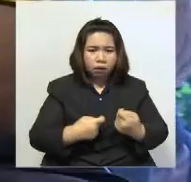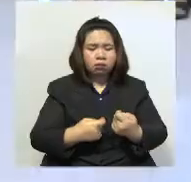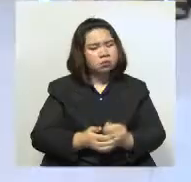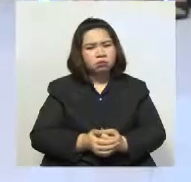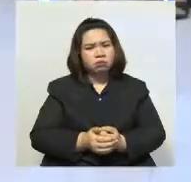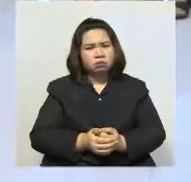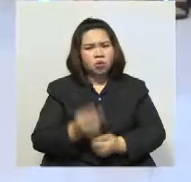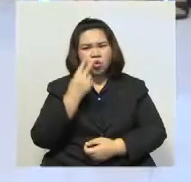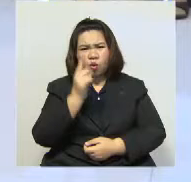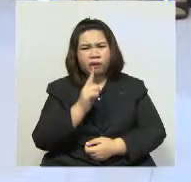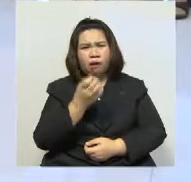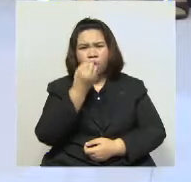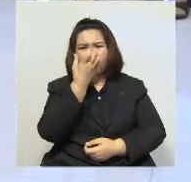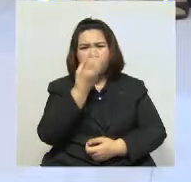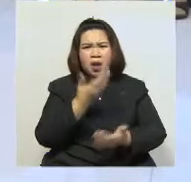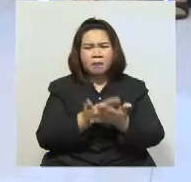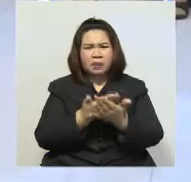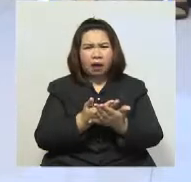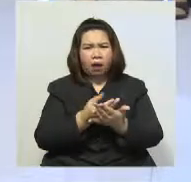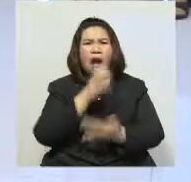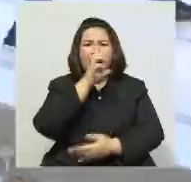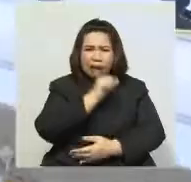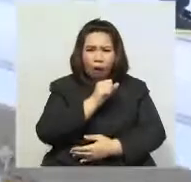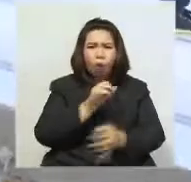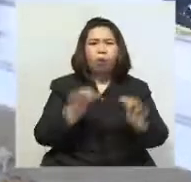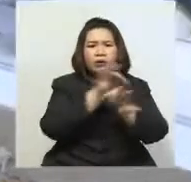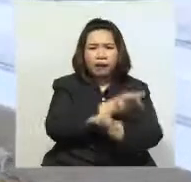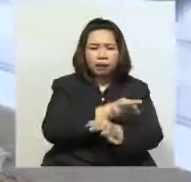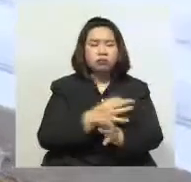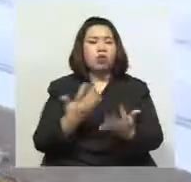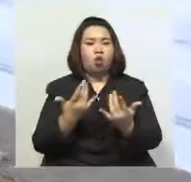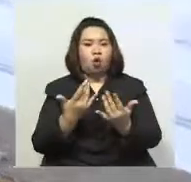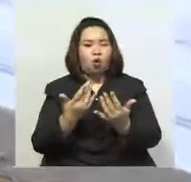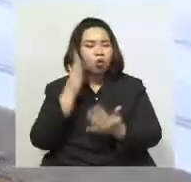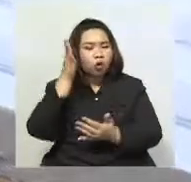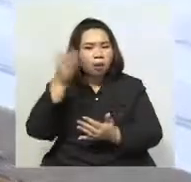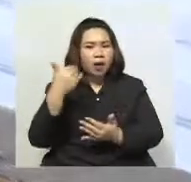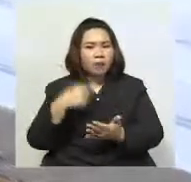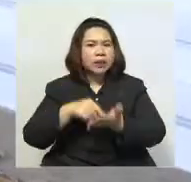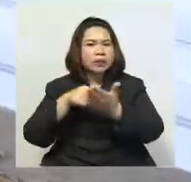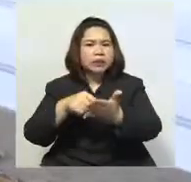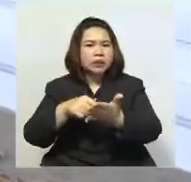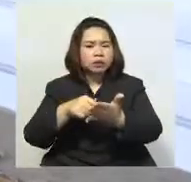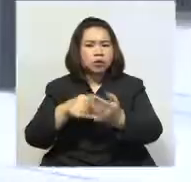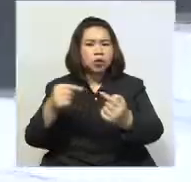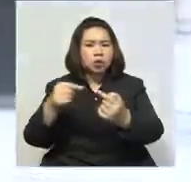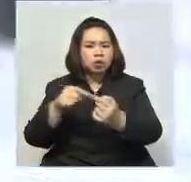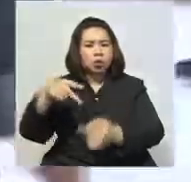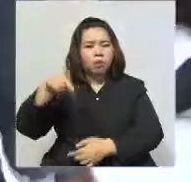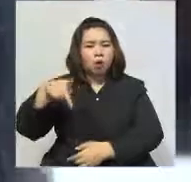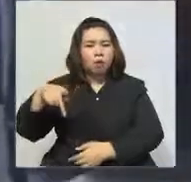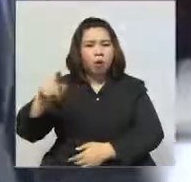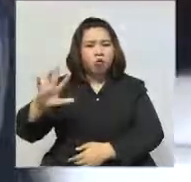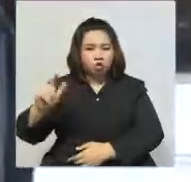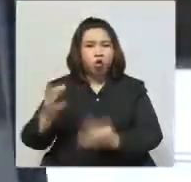ซึ่งมองว่าเป็นการนำดอกเบี้ยเหล่านี้ไปล้างหนี้เก่าโดยหลังจากนี้ตัวแทนครูจะเดินทางไปยื่นหนังสือร้องเรียนต่อคณะกรรมการป้องกันและปราบปราม